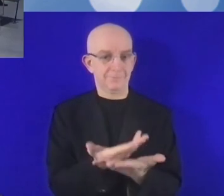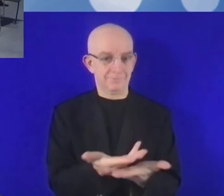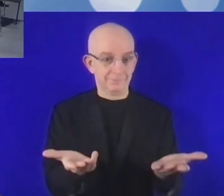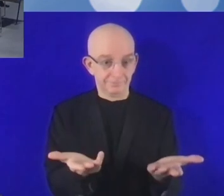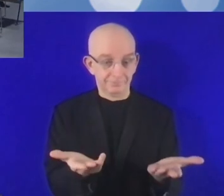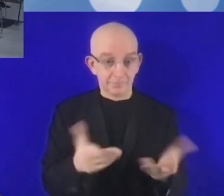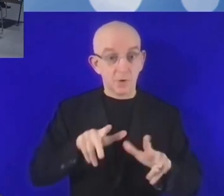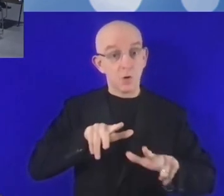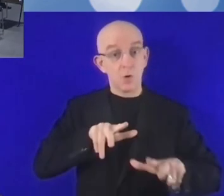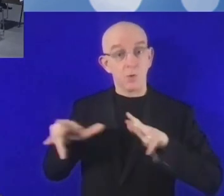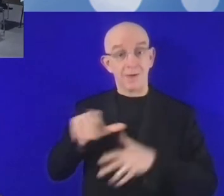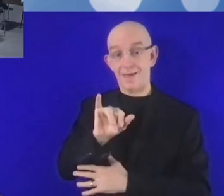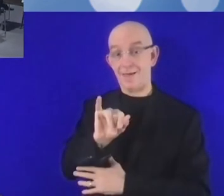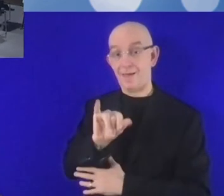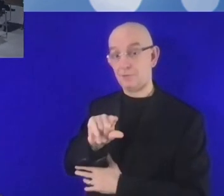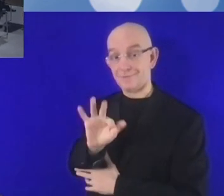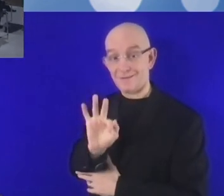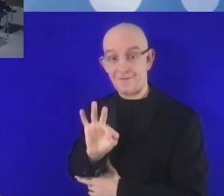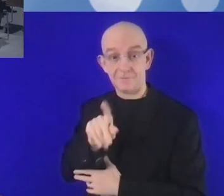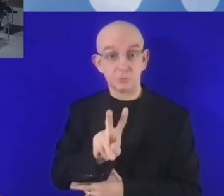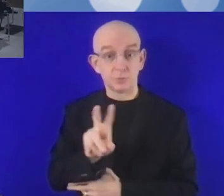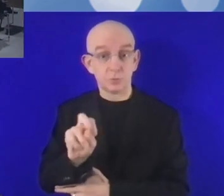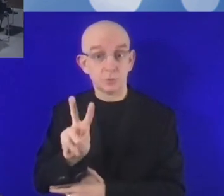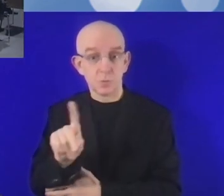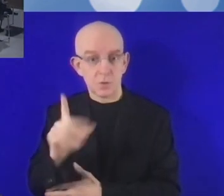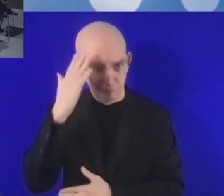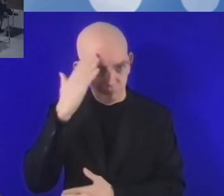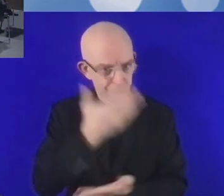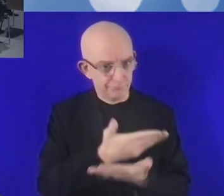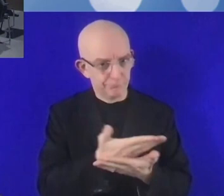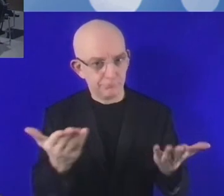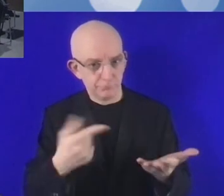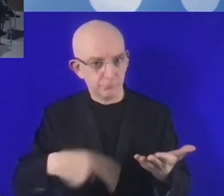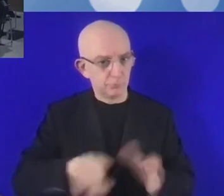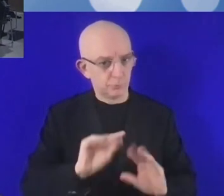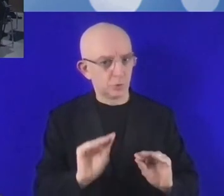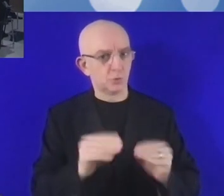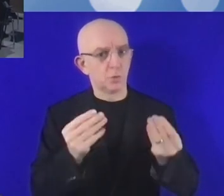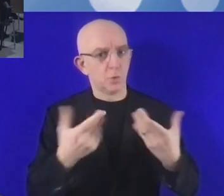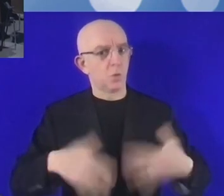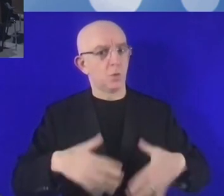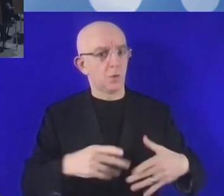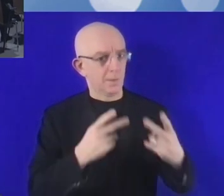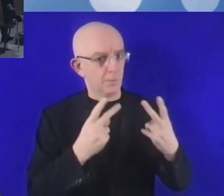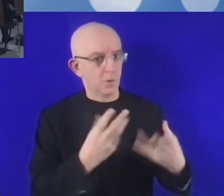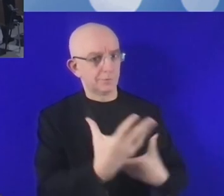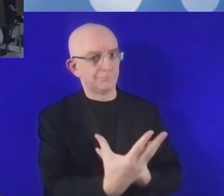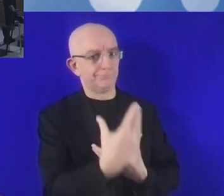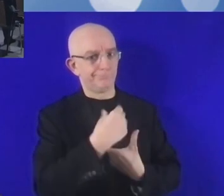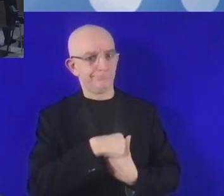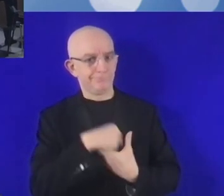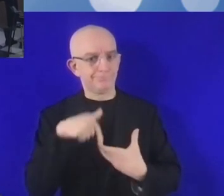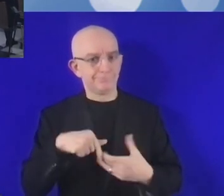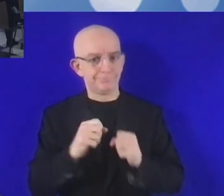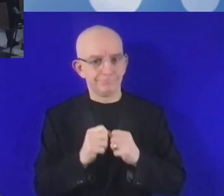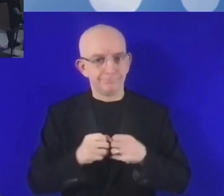的进度是非常快，而且也涉及到生活的所有的方面。在这里我也